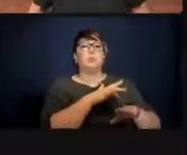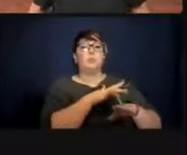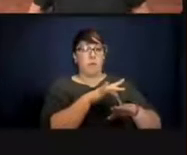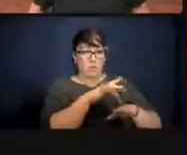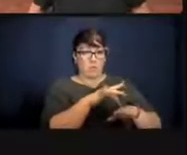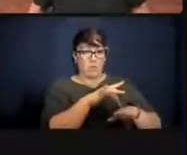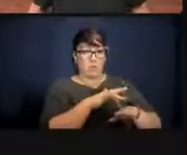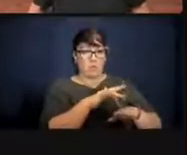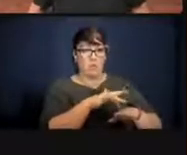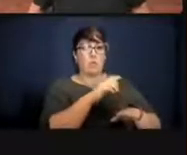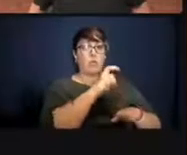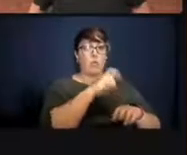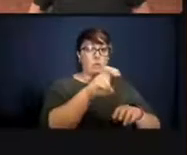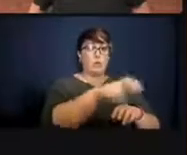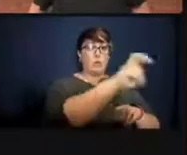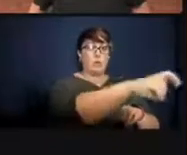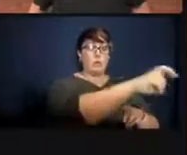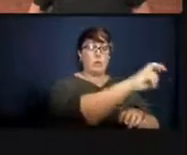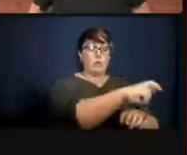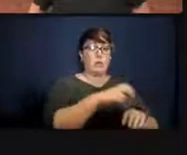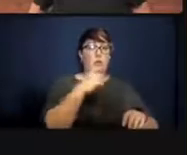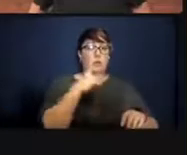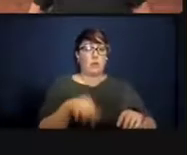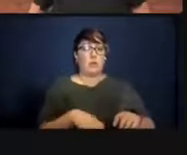Kila mmoja wao